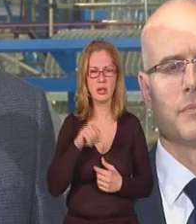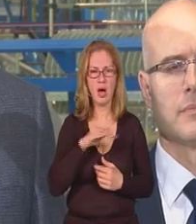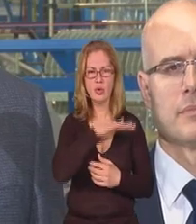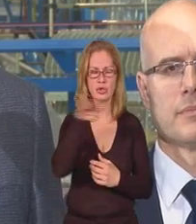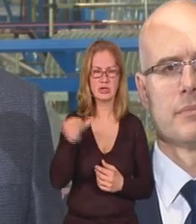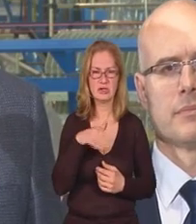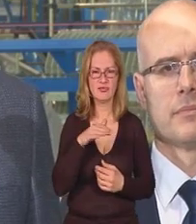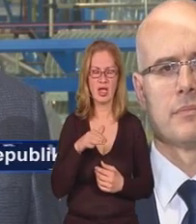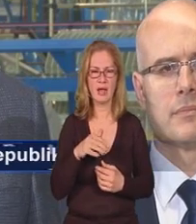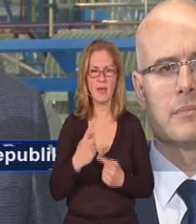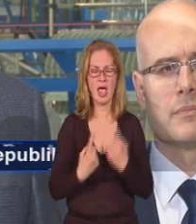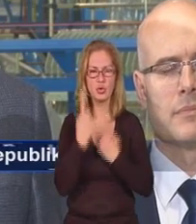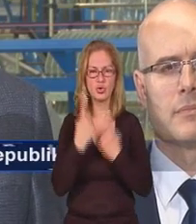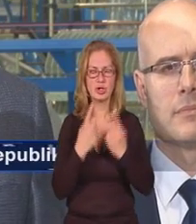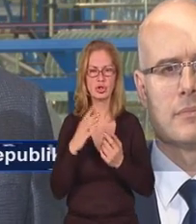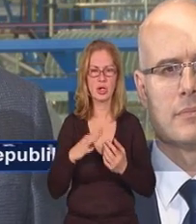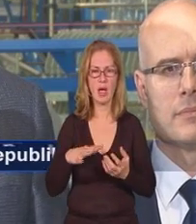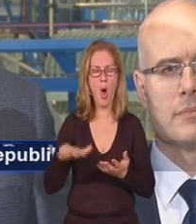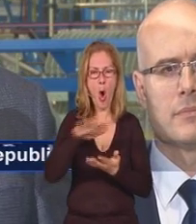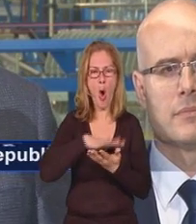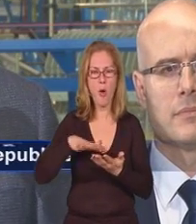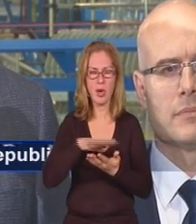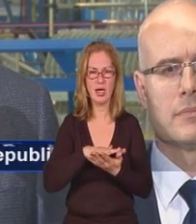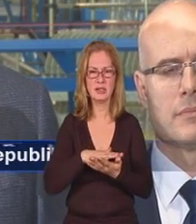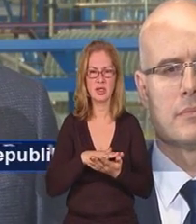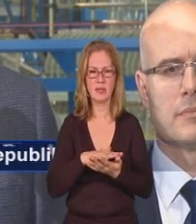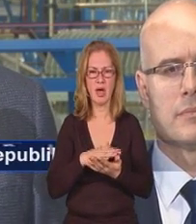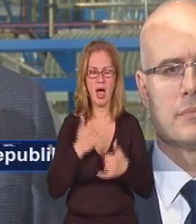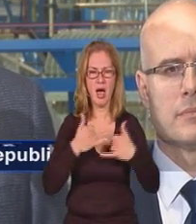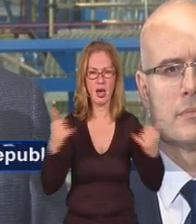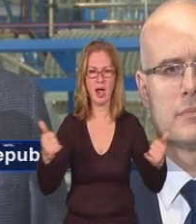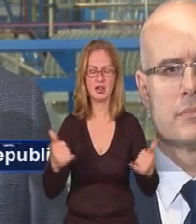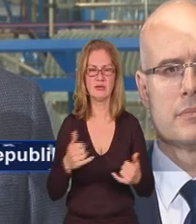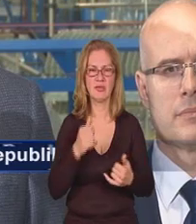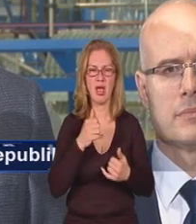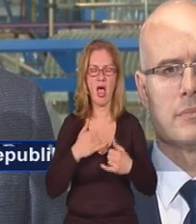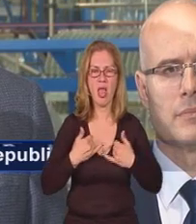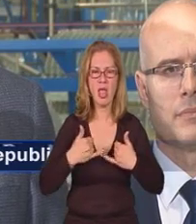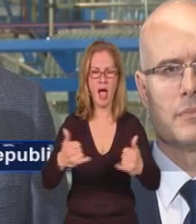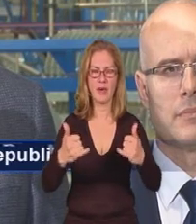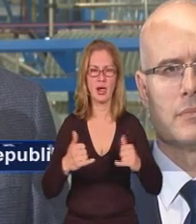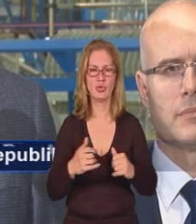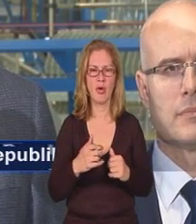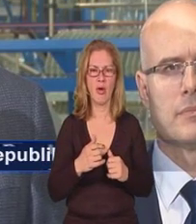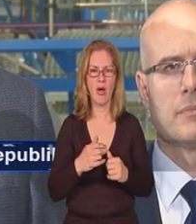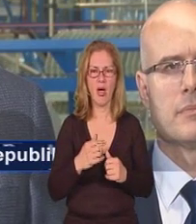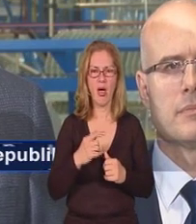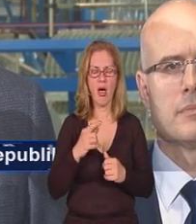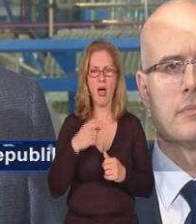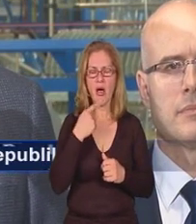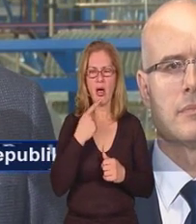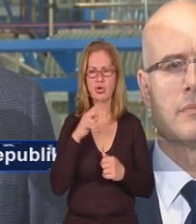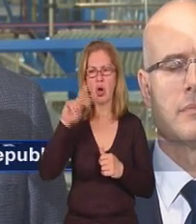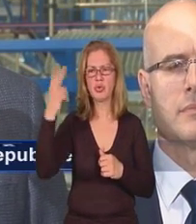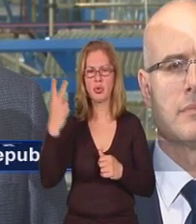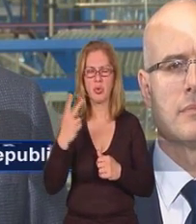svim, koliko je to moguće, industrijskim oblastima sebe razvija, da napreduje, jer kogod vam priča da su druge